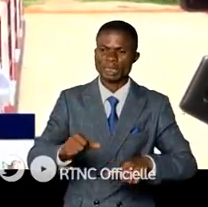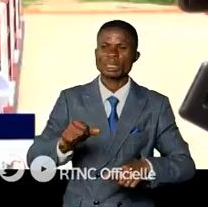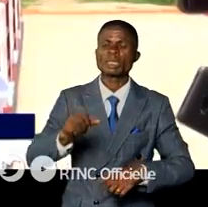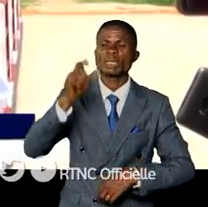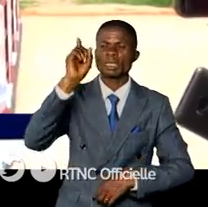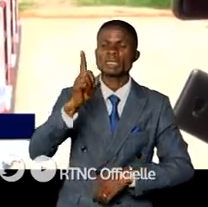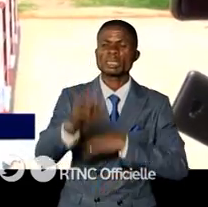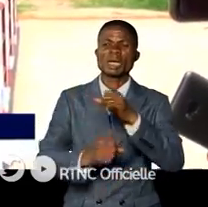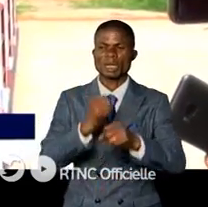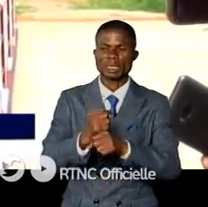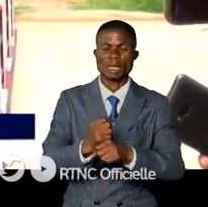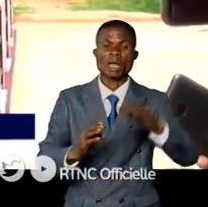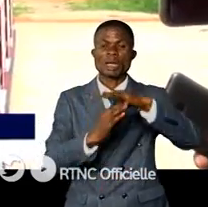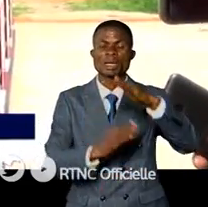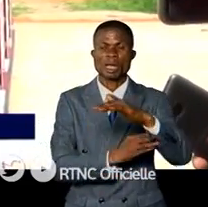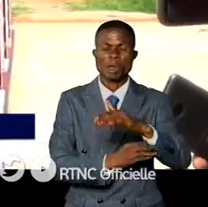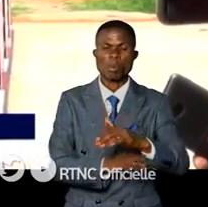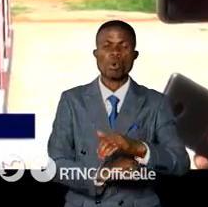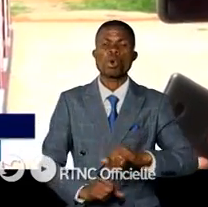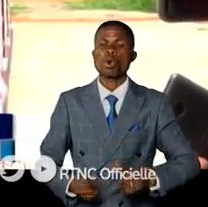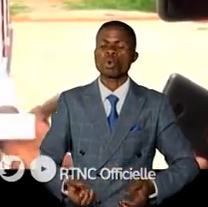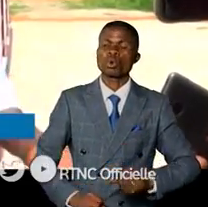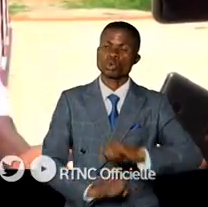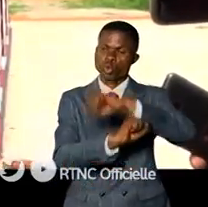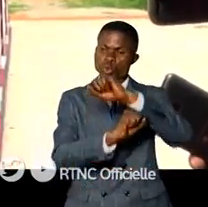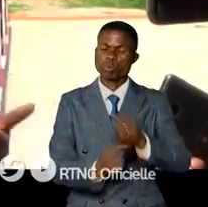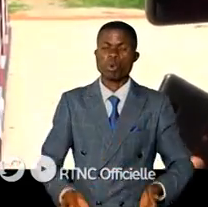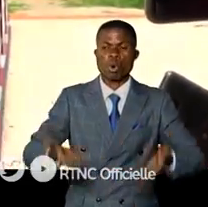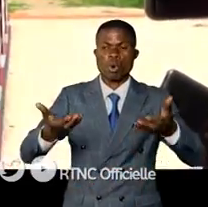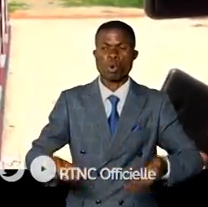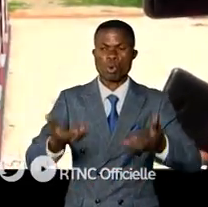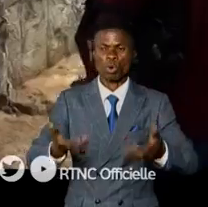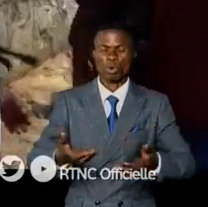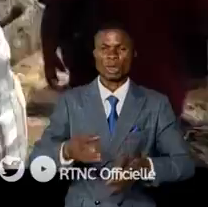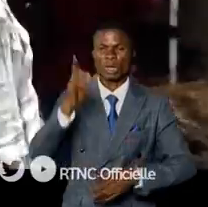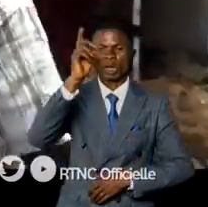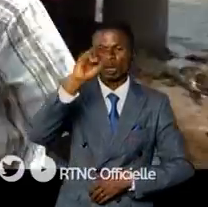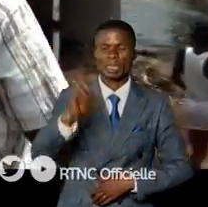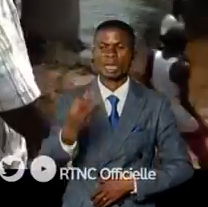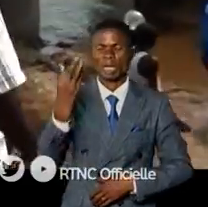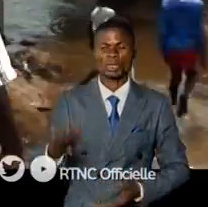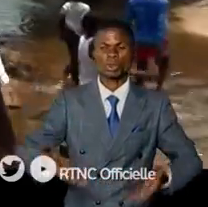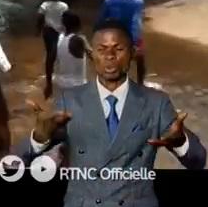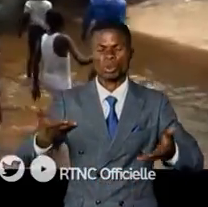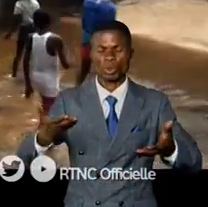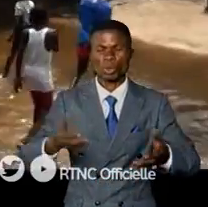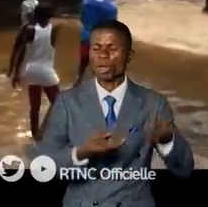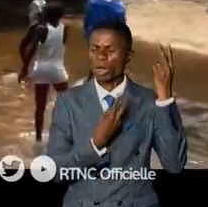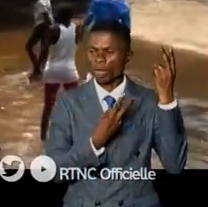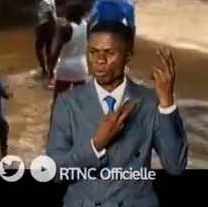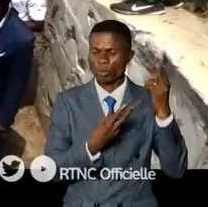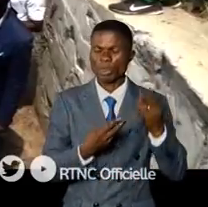ce pont peut supporter un tonnage limite de tant de temps. La mesure de la valeur et